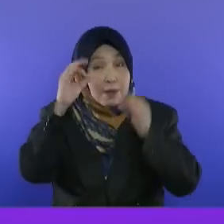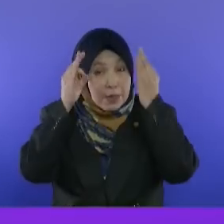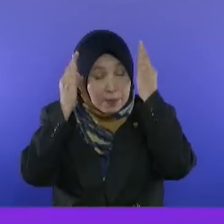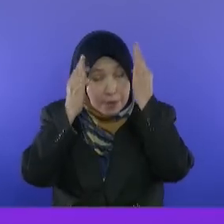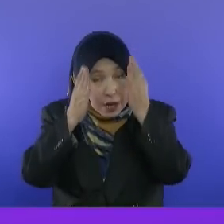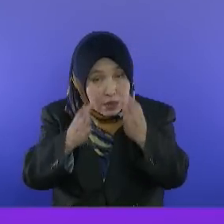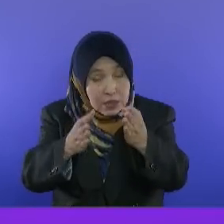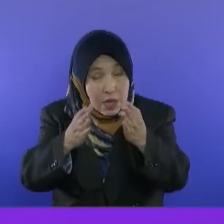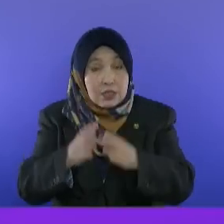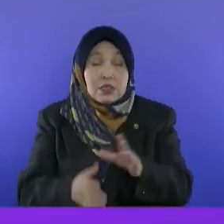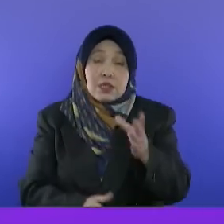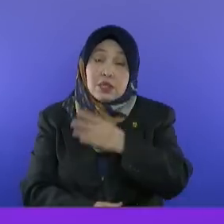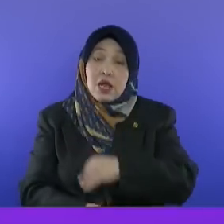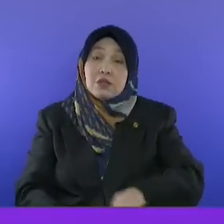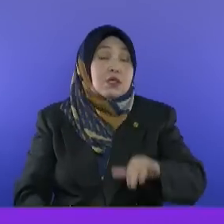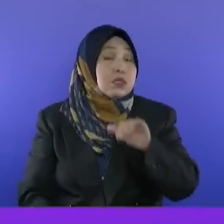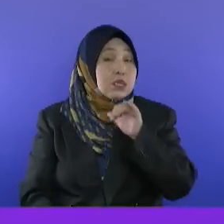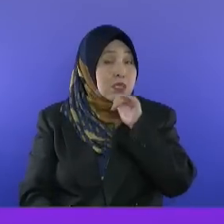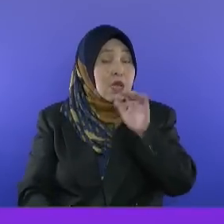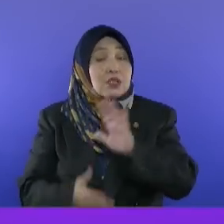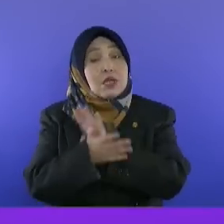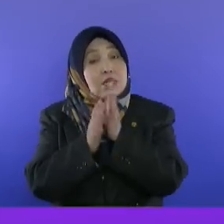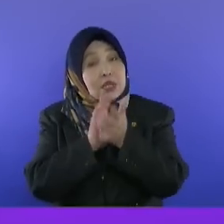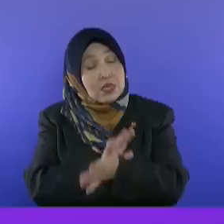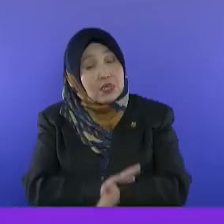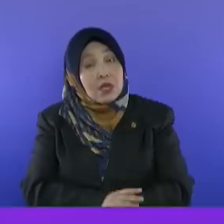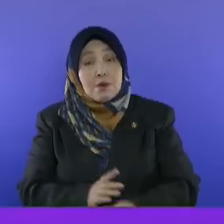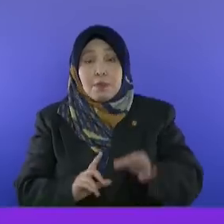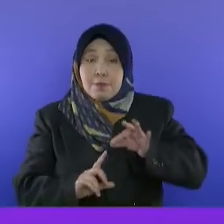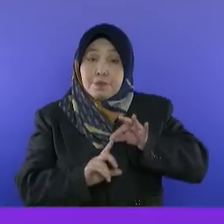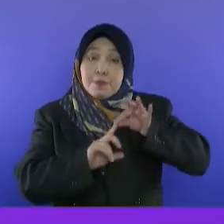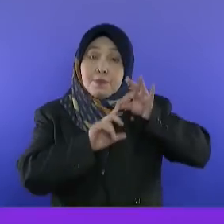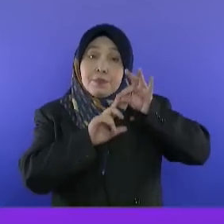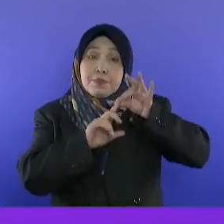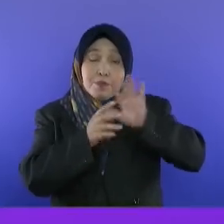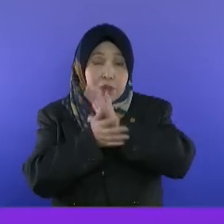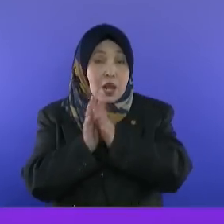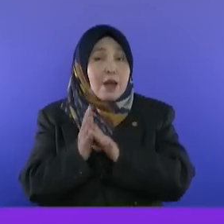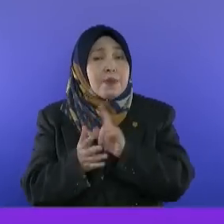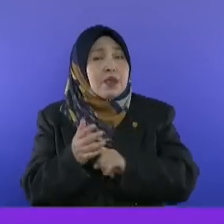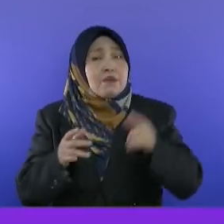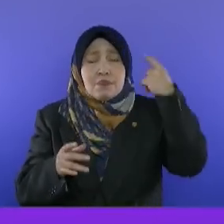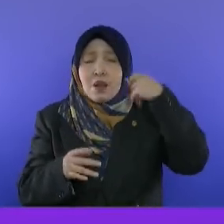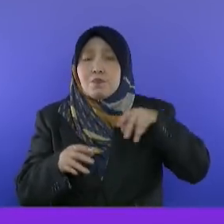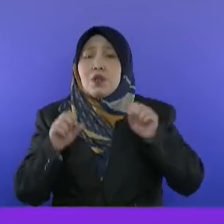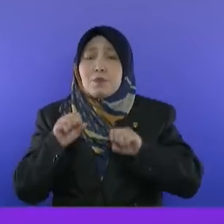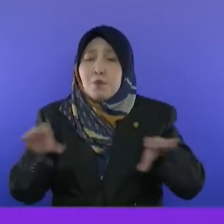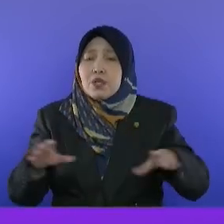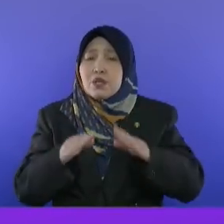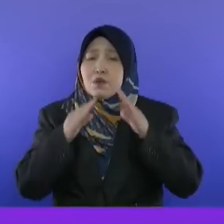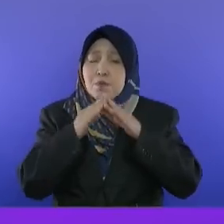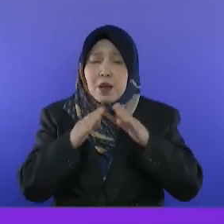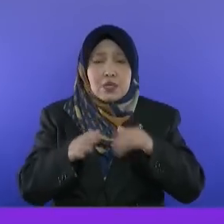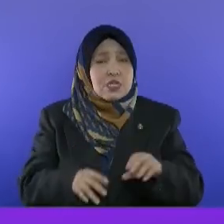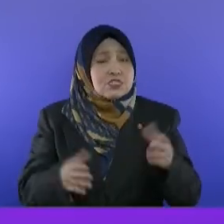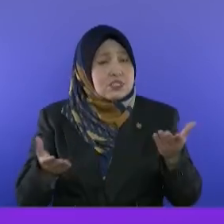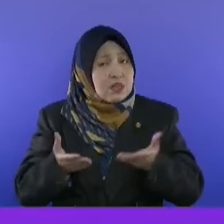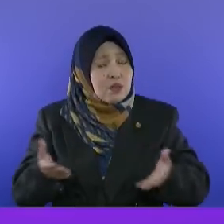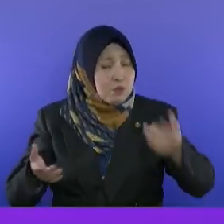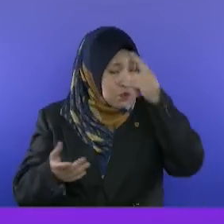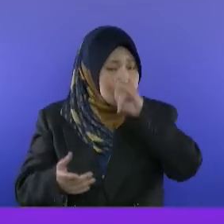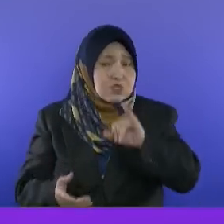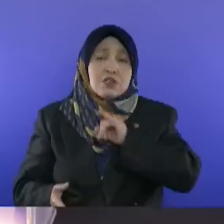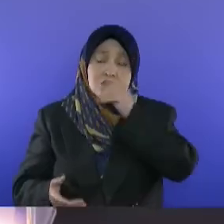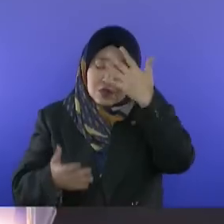satu dan dia tidak jadikan sebagai keutamaan Jadi apa yang teman-teman boleh buat di rumah ya disetuju untuk saya